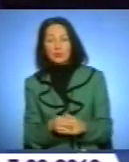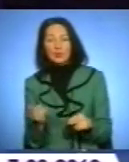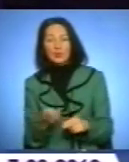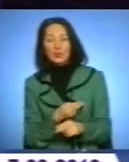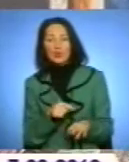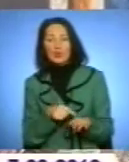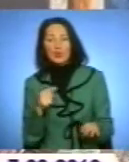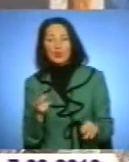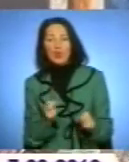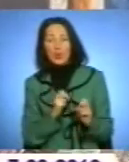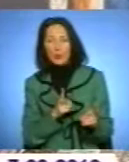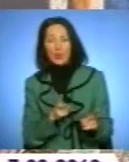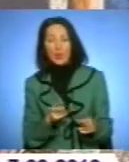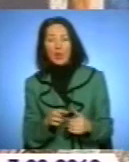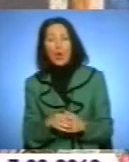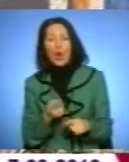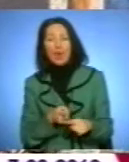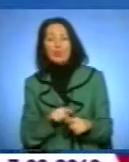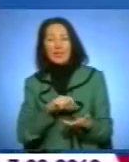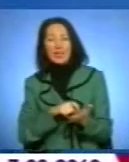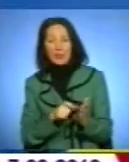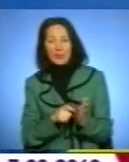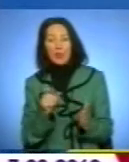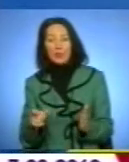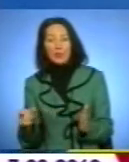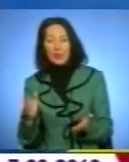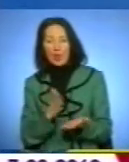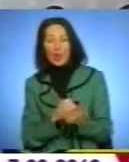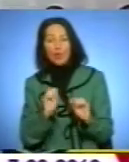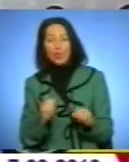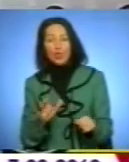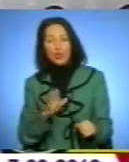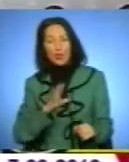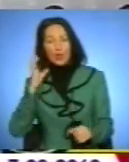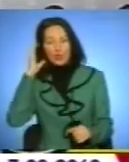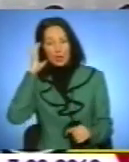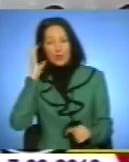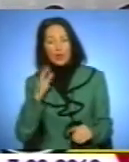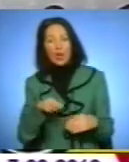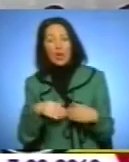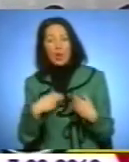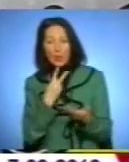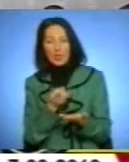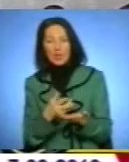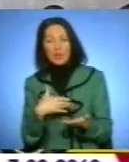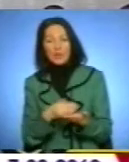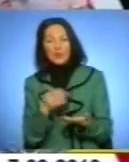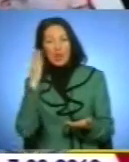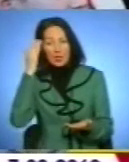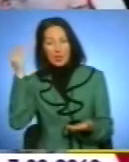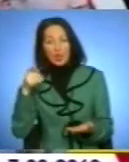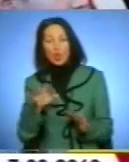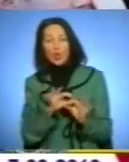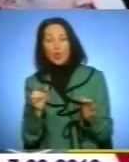відеоматеріалі. У цій кімнаті підопічні мають можливість бути вислуханими і виразити свої таланти. Тут декламують вірші,